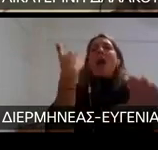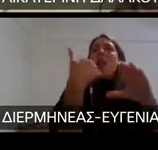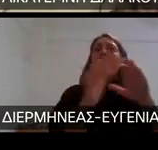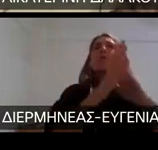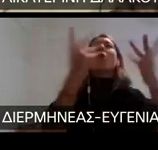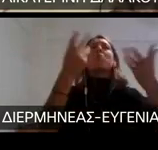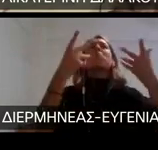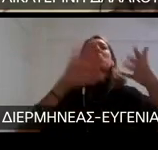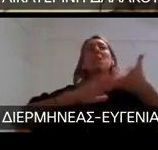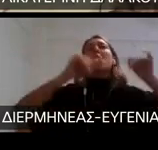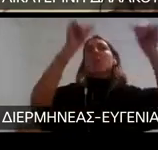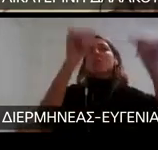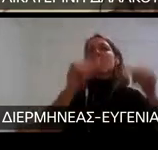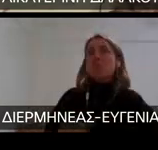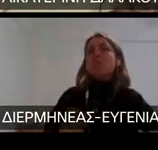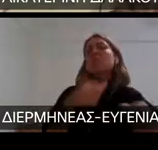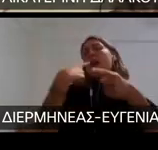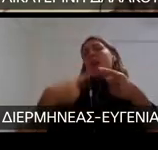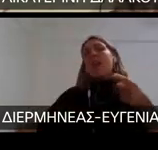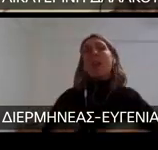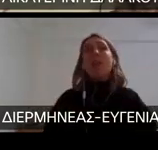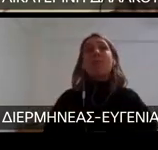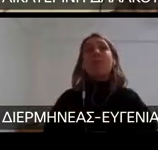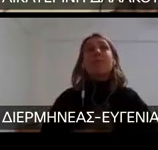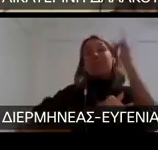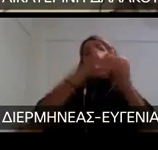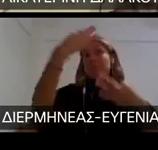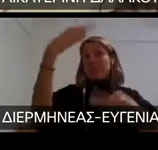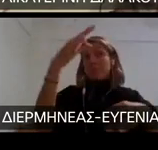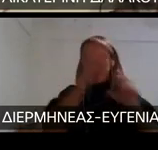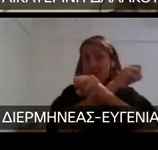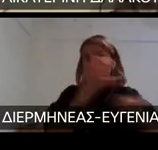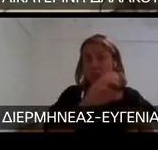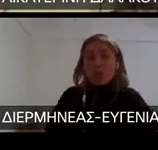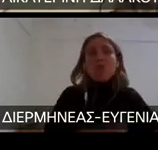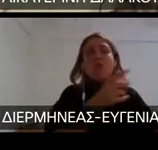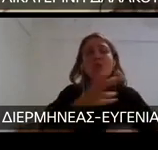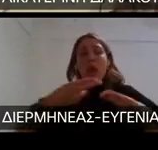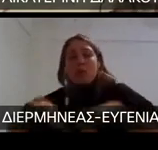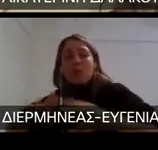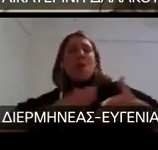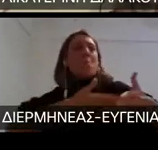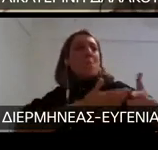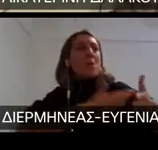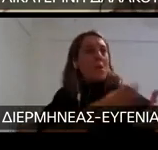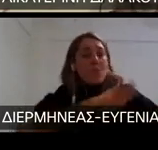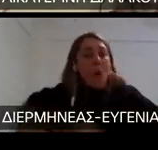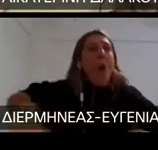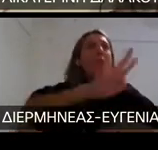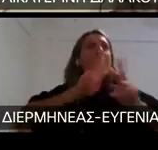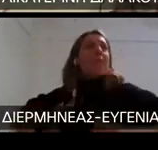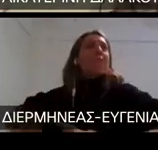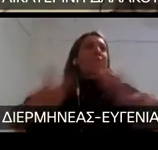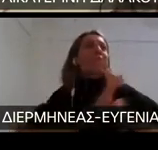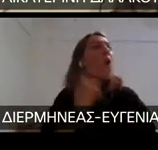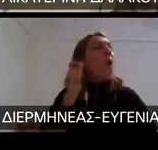των υπηρεσιών κλπ. Στους ιστότοπους των ακαδημαϊκών ιδρυμάτων, των επιτροπών και των υπηρεσιών, ελέγχθηκαν οι ονομασίες των